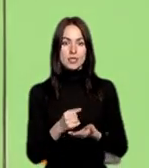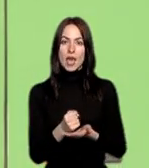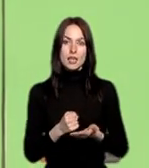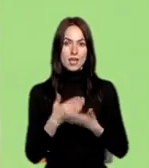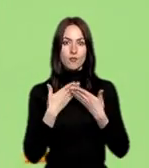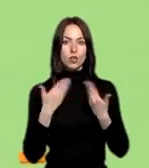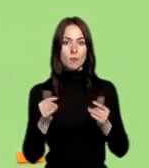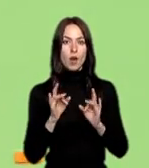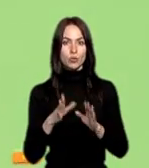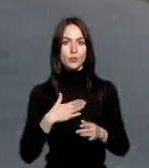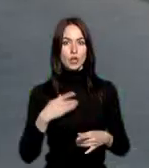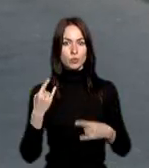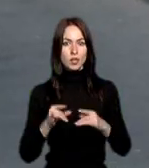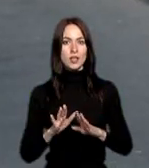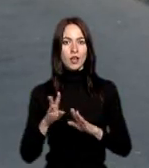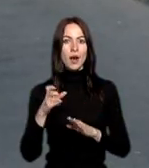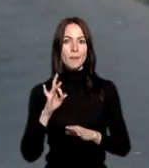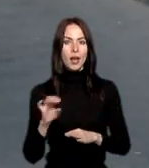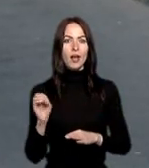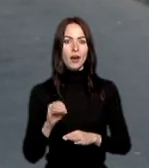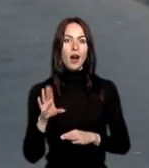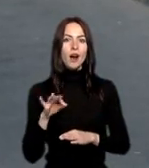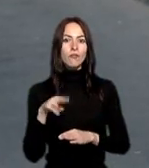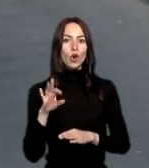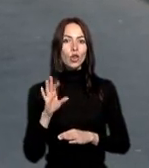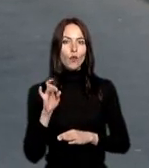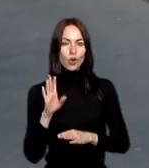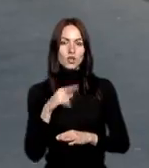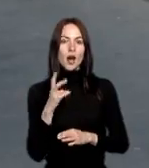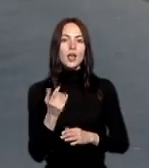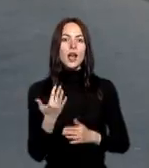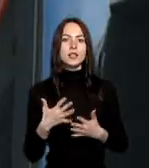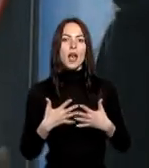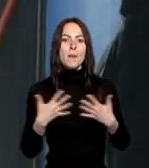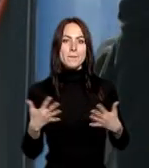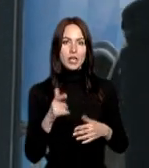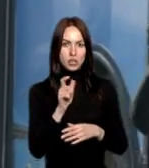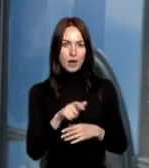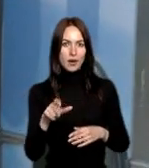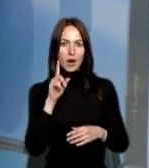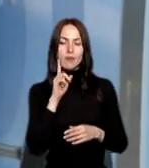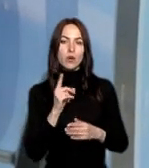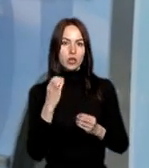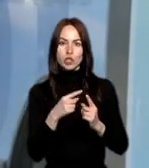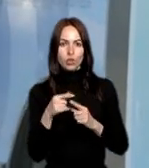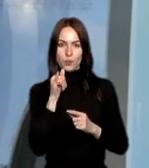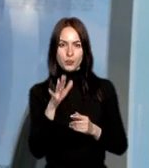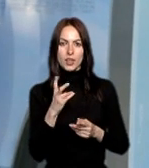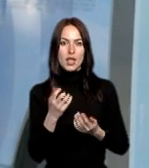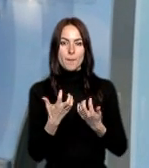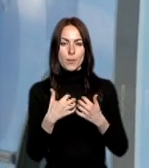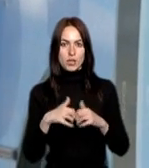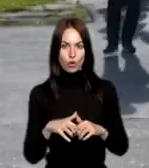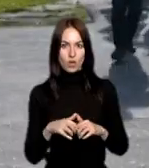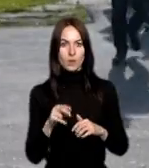немає, розповів Суспільному заступник мера Євгеній Водовозов. Каже, наскільки більше сьогодні стало пасажирів, комунальники ще не підрахували.